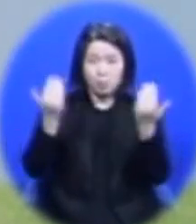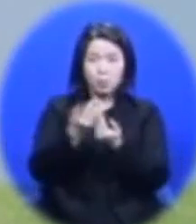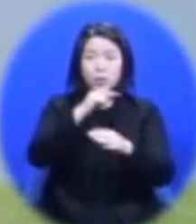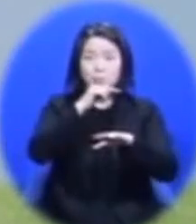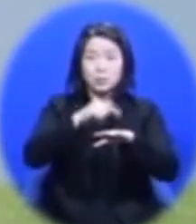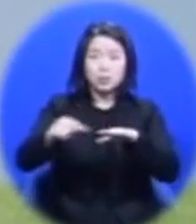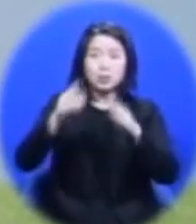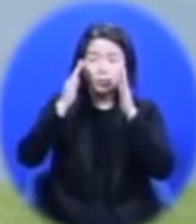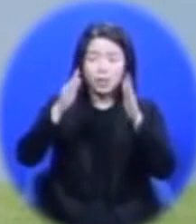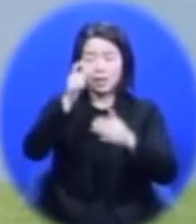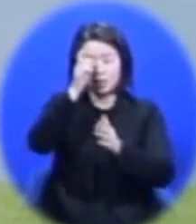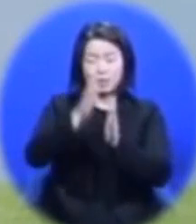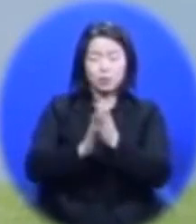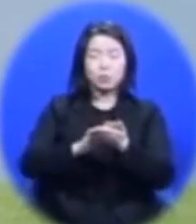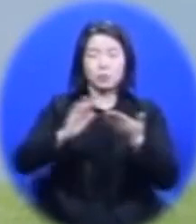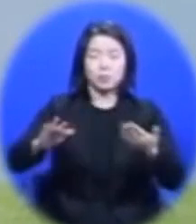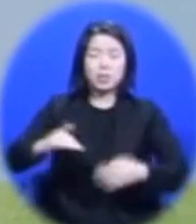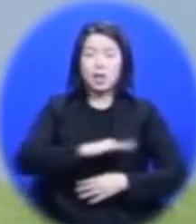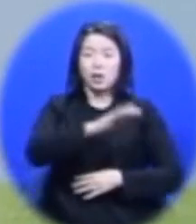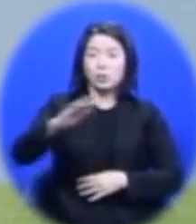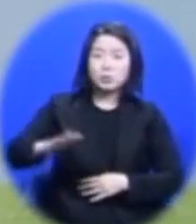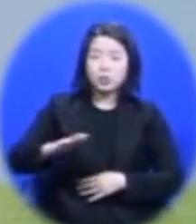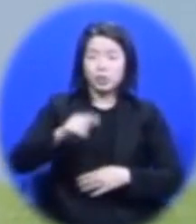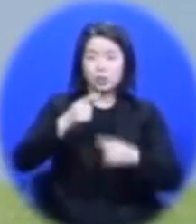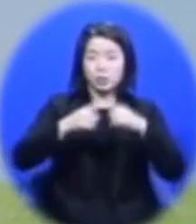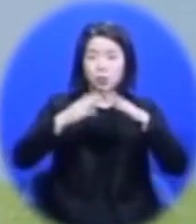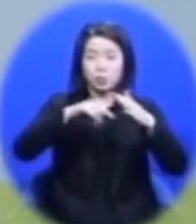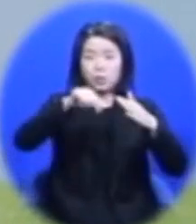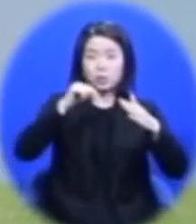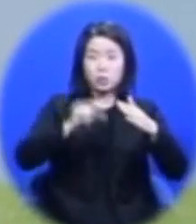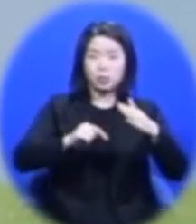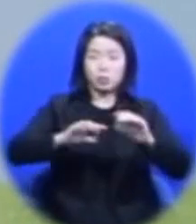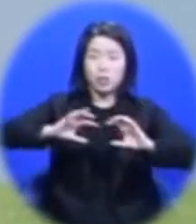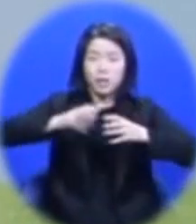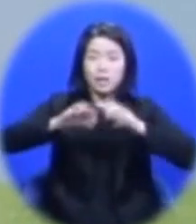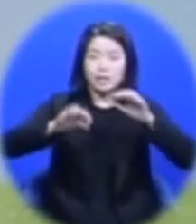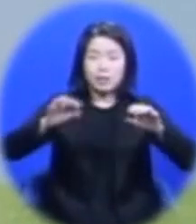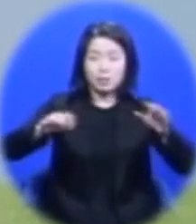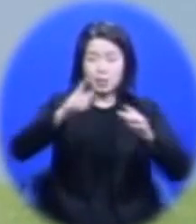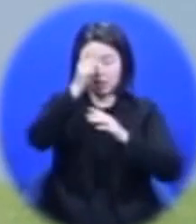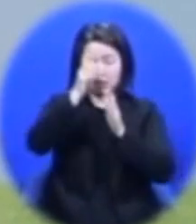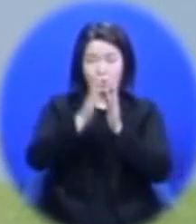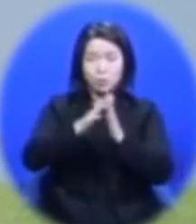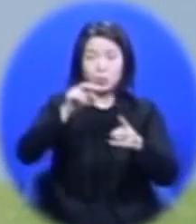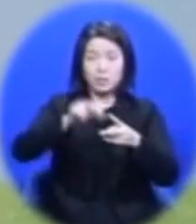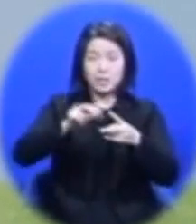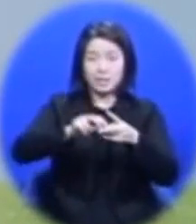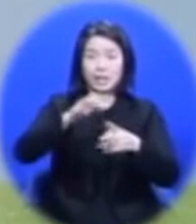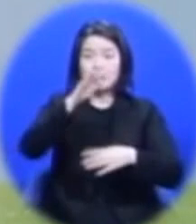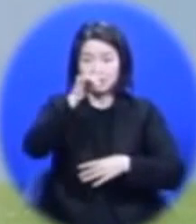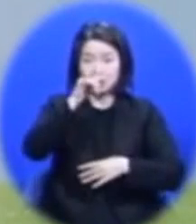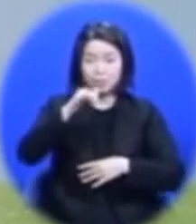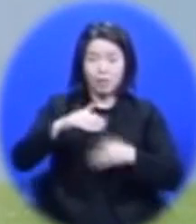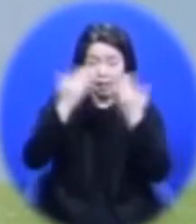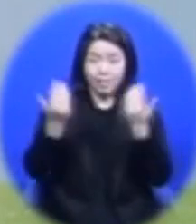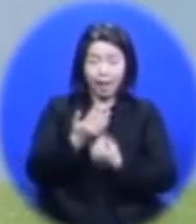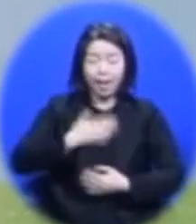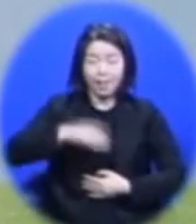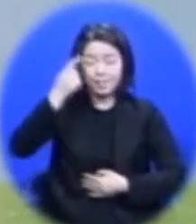기도입니다. 저희 교회에서도 열방기도센터가 있습니다. 다